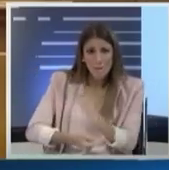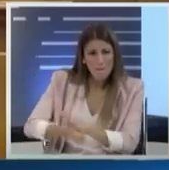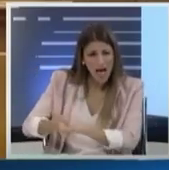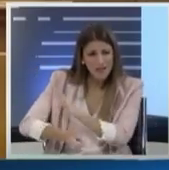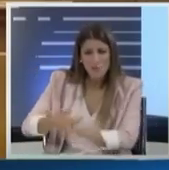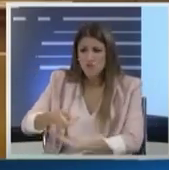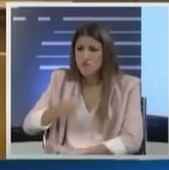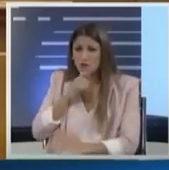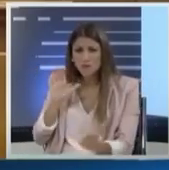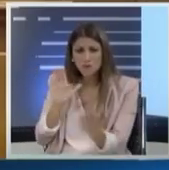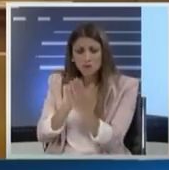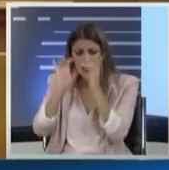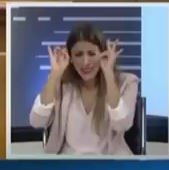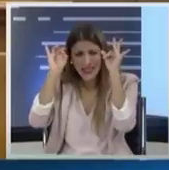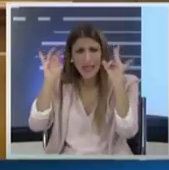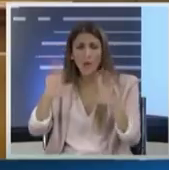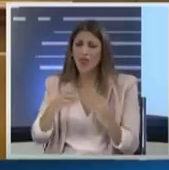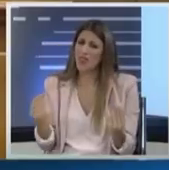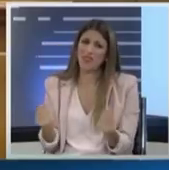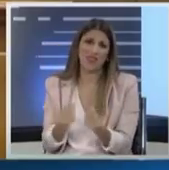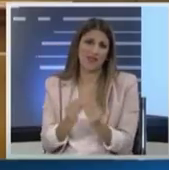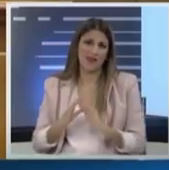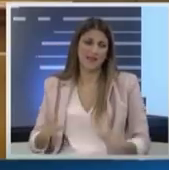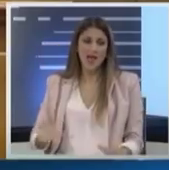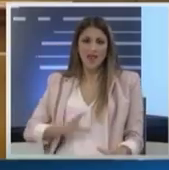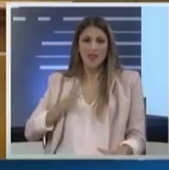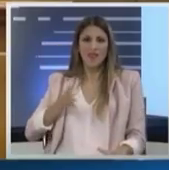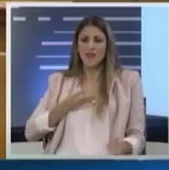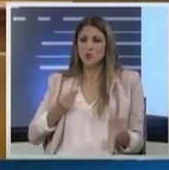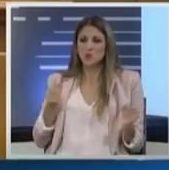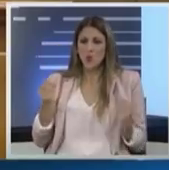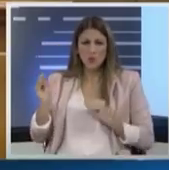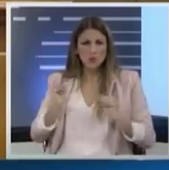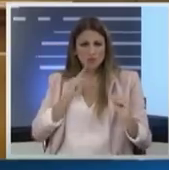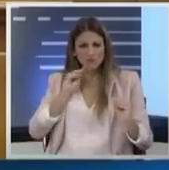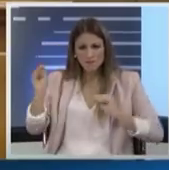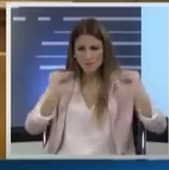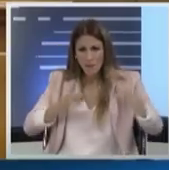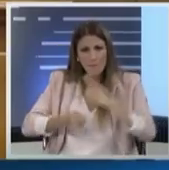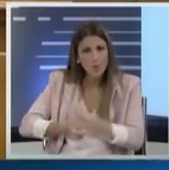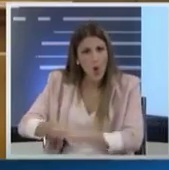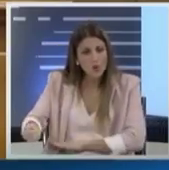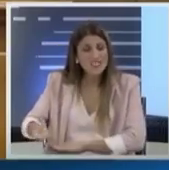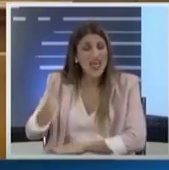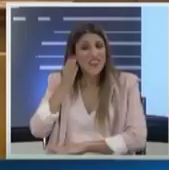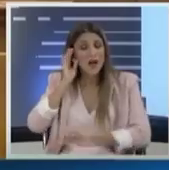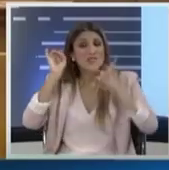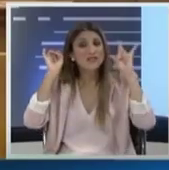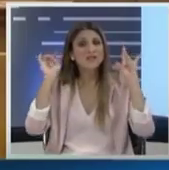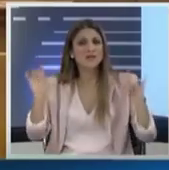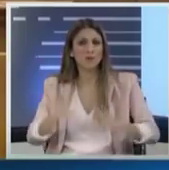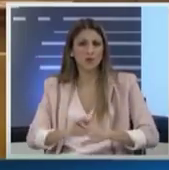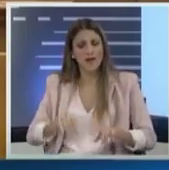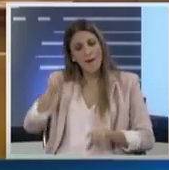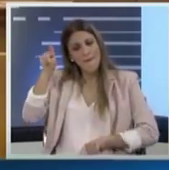πω ξεκάθαρα, αντιευρωπαϊκή πρόταση για τη διαχείριση της προσφυγικής κρίσης. Δεν ακούτε ούτε καν τις